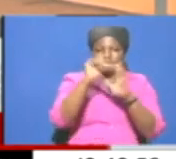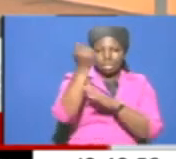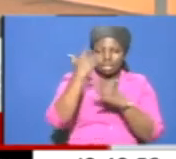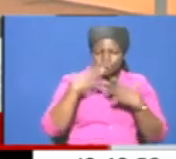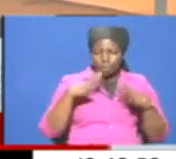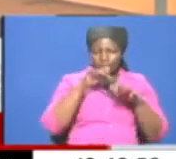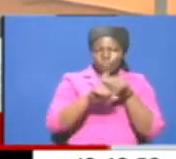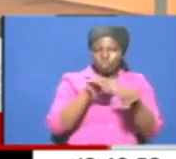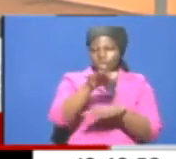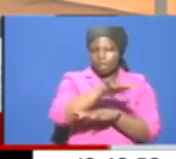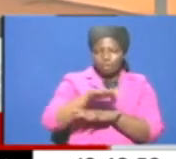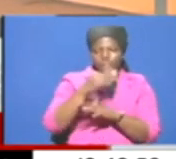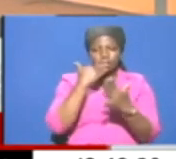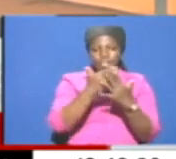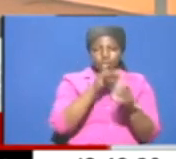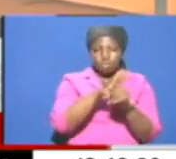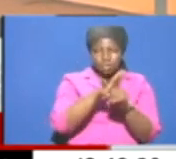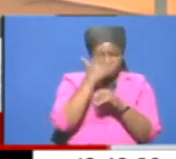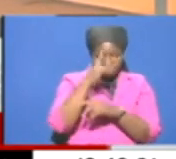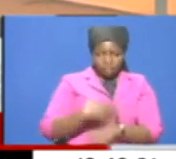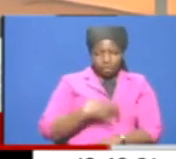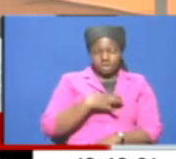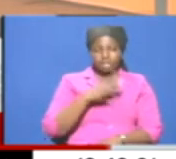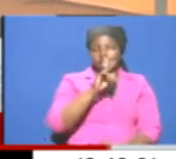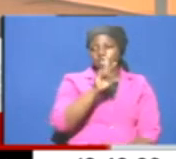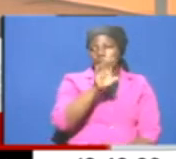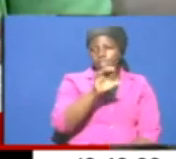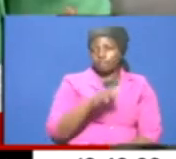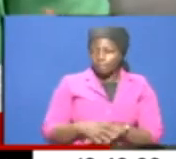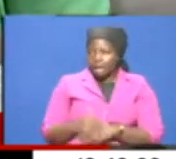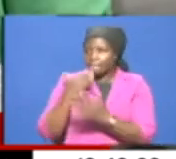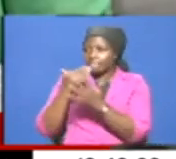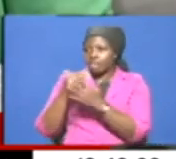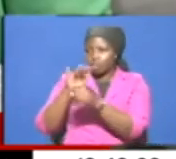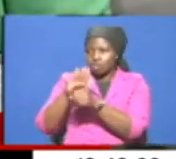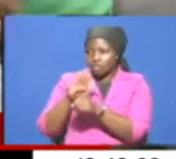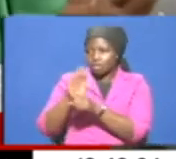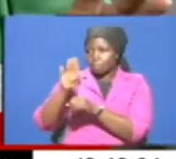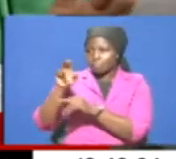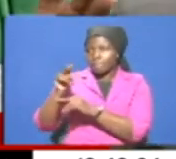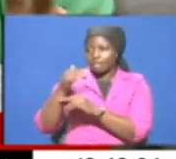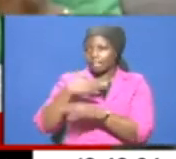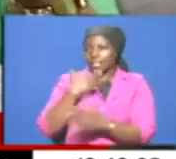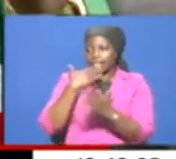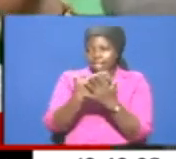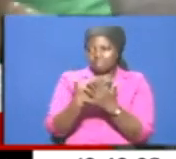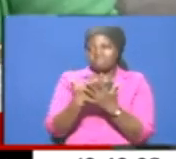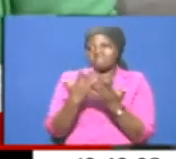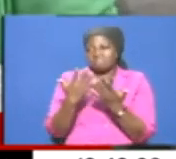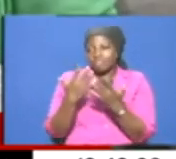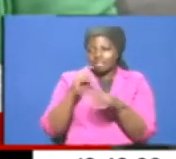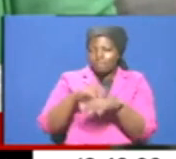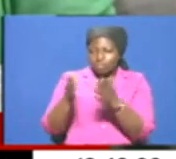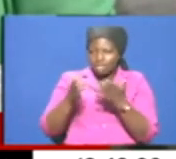na mazingira. Shukran sana kwa kututembelea KBC. Asante sana Ben, nimeshukuru. Mkinihitaji muite siku nyingine tuweza